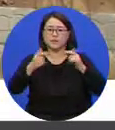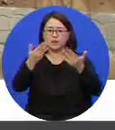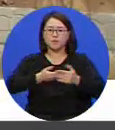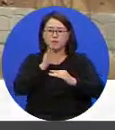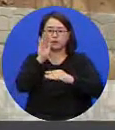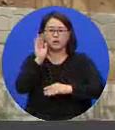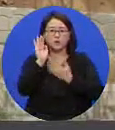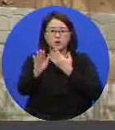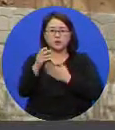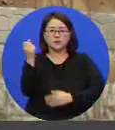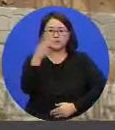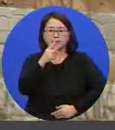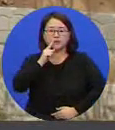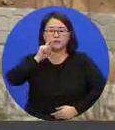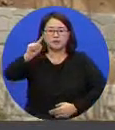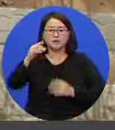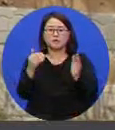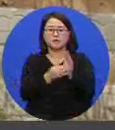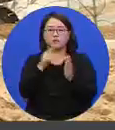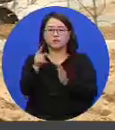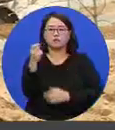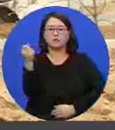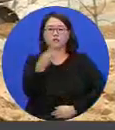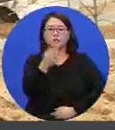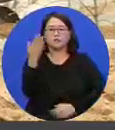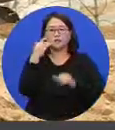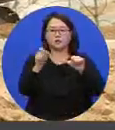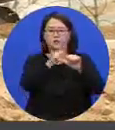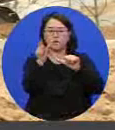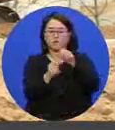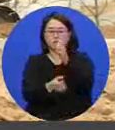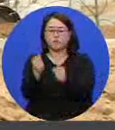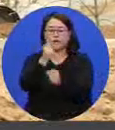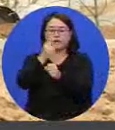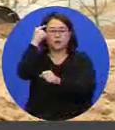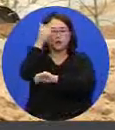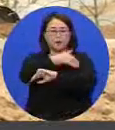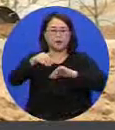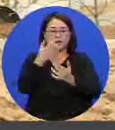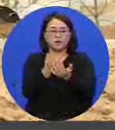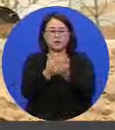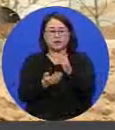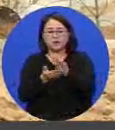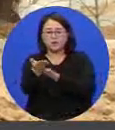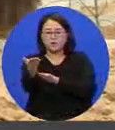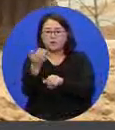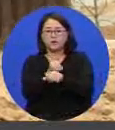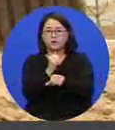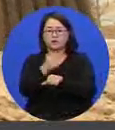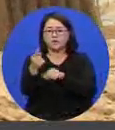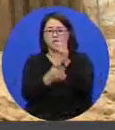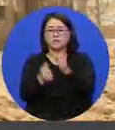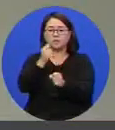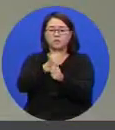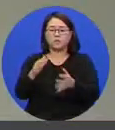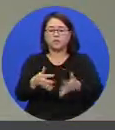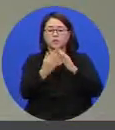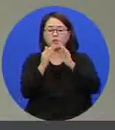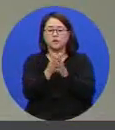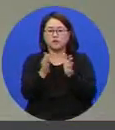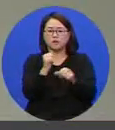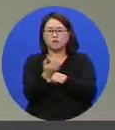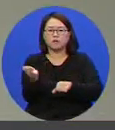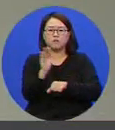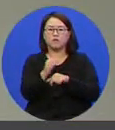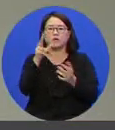지난 5월에는 원상복구 계획서를 제출한 뒤 복구공사를 시작했지만 여전히 문제가 있는 것으로 드러났습니다.